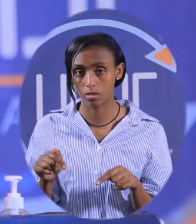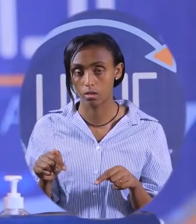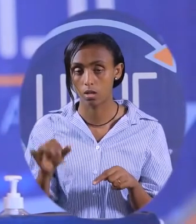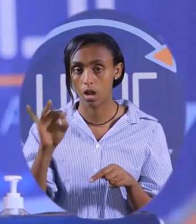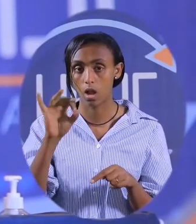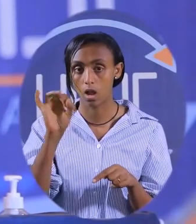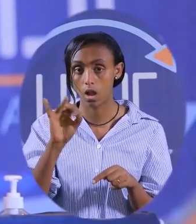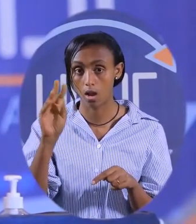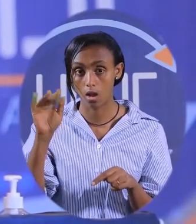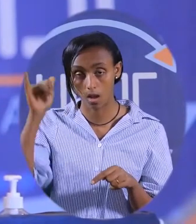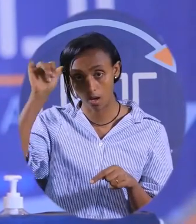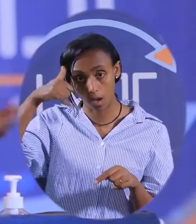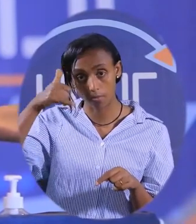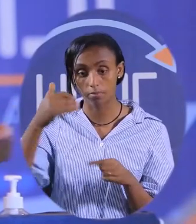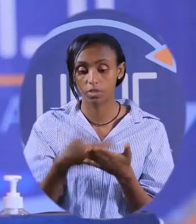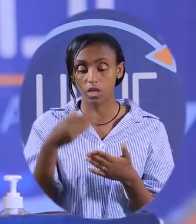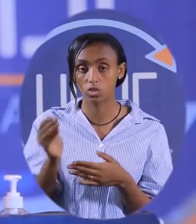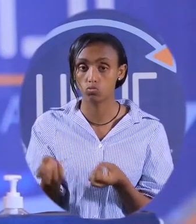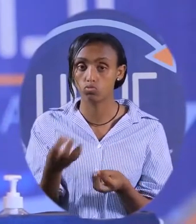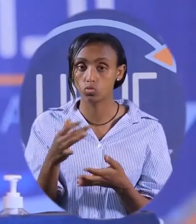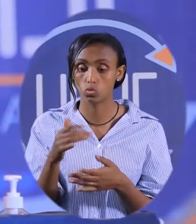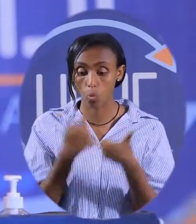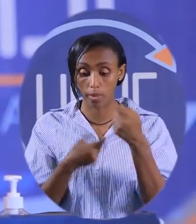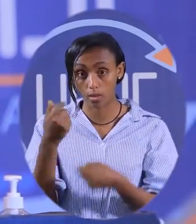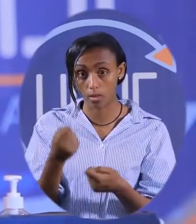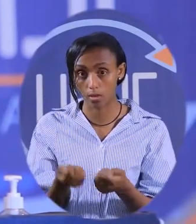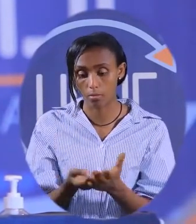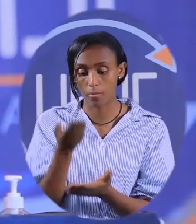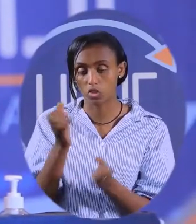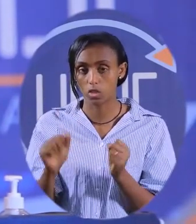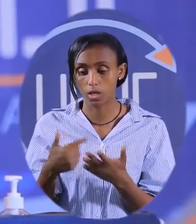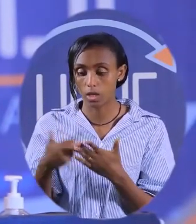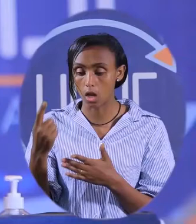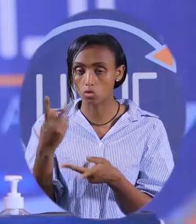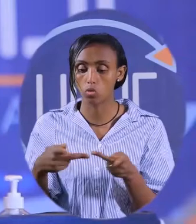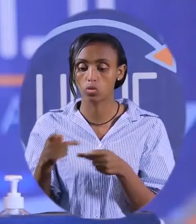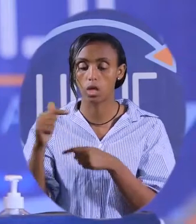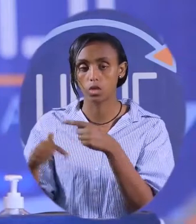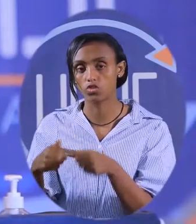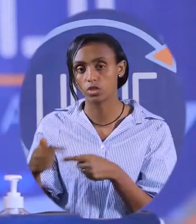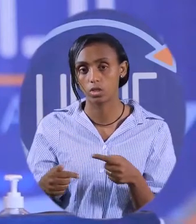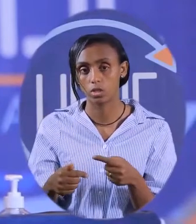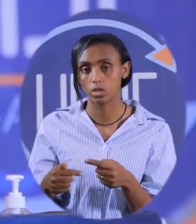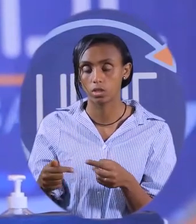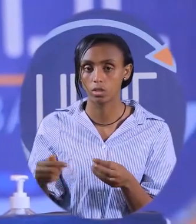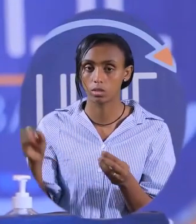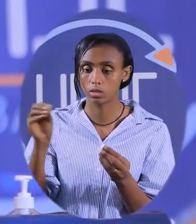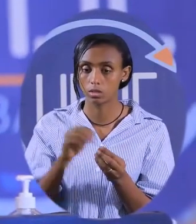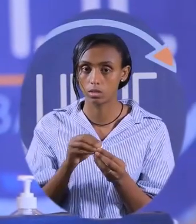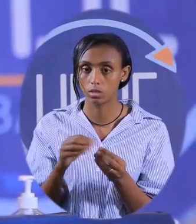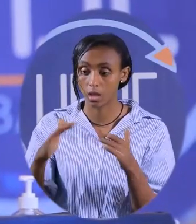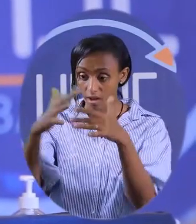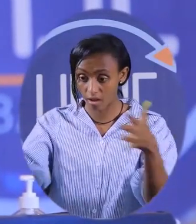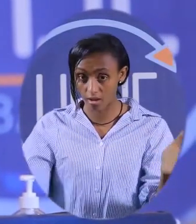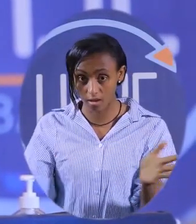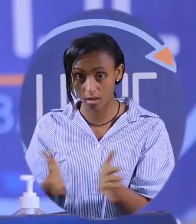ላም ገዝቼ ብዙ ወተት ማምረት እችላለሁ፣ ግን ዝም ብዬ አንድ ቦታ ሄጄ ከልዬ ማርባት